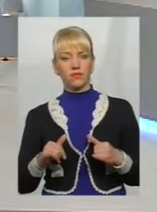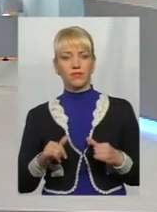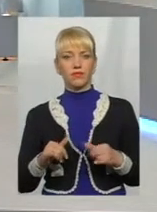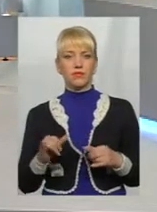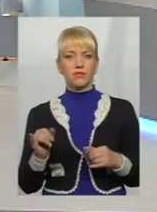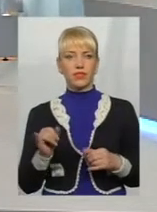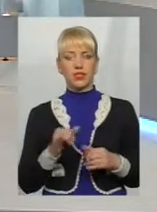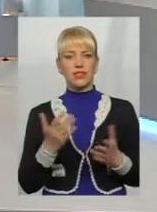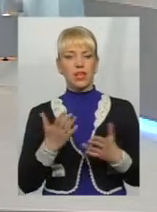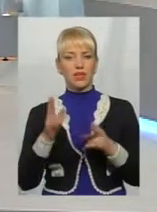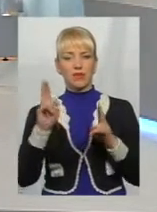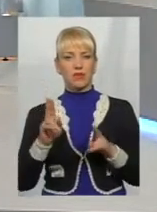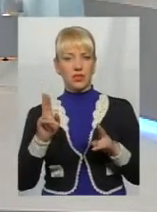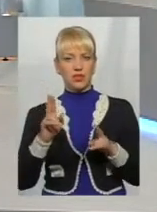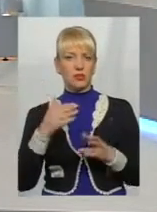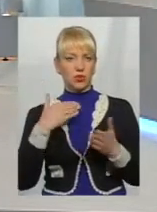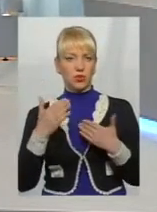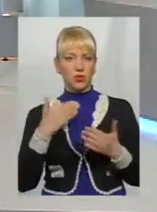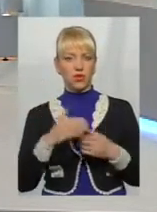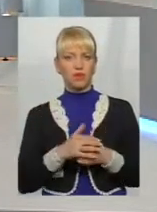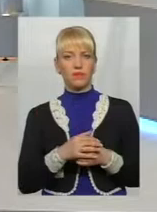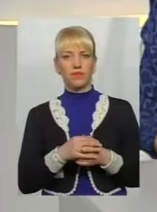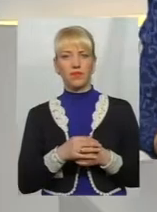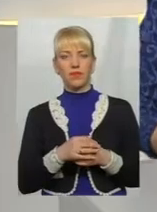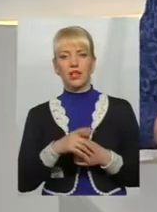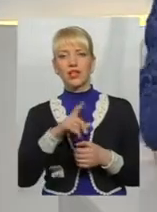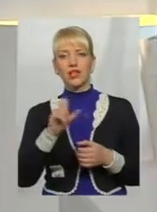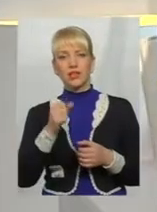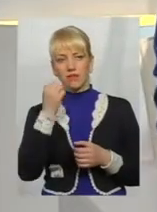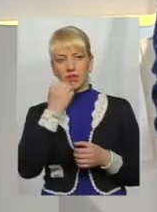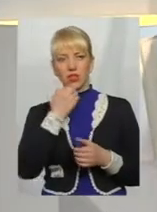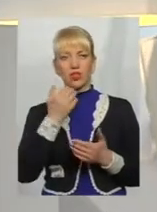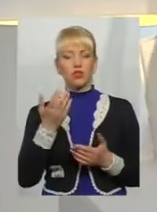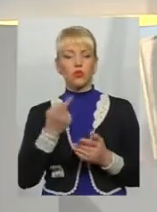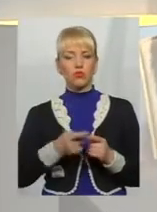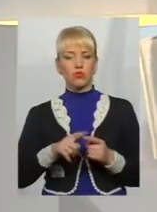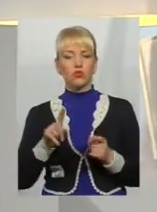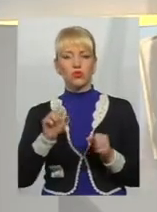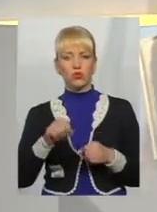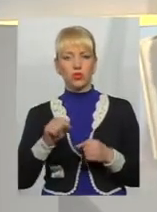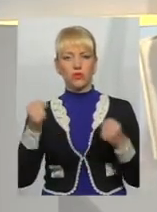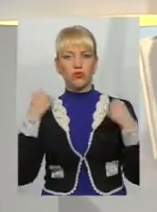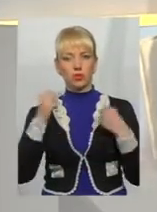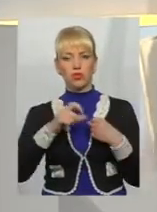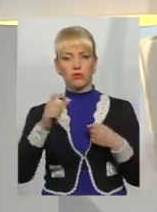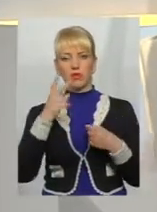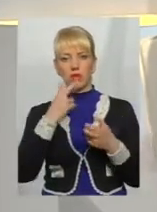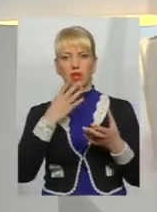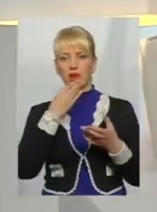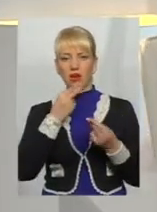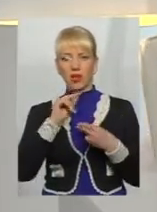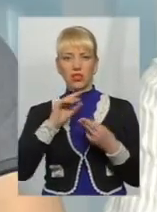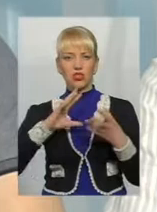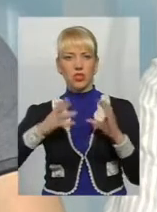і за яким принципом підходили? Тобто, завдяки тому, що, можливо, спортсмени показали кращі результати,